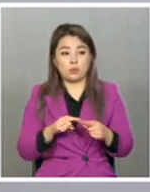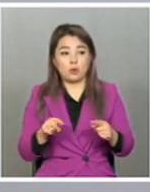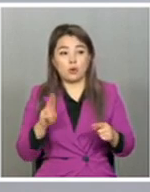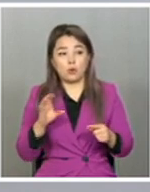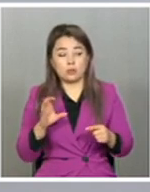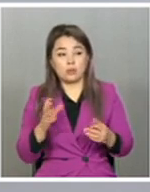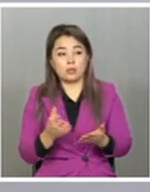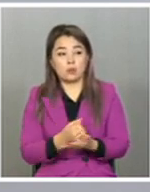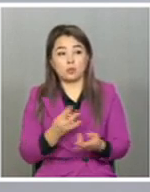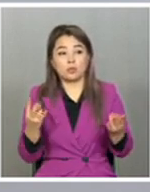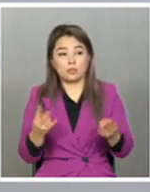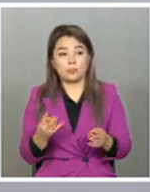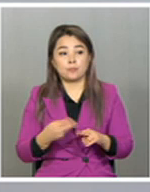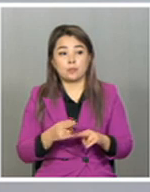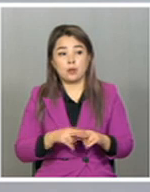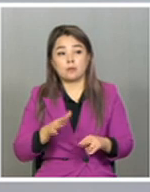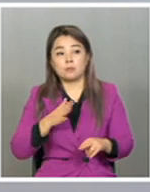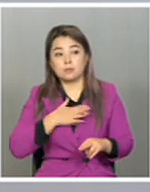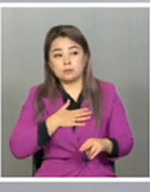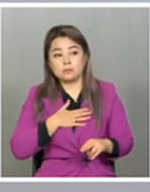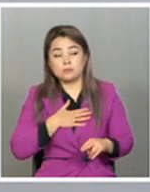косинусын табу керек. Ол үшін